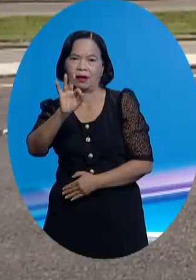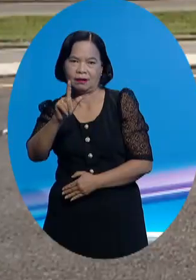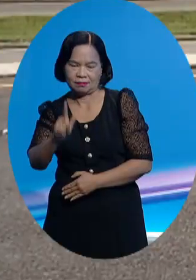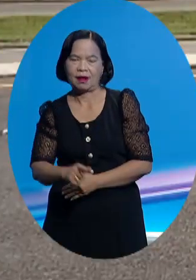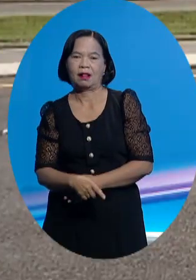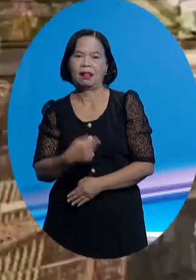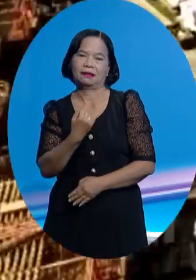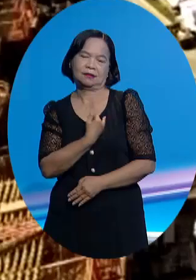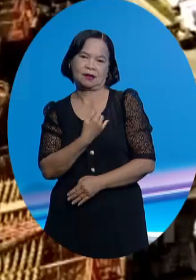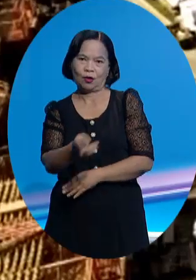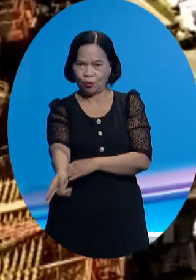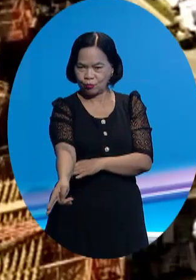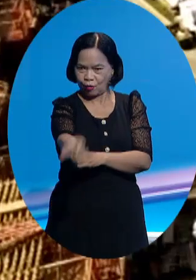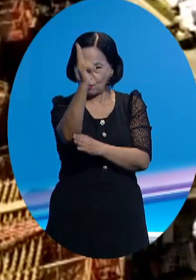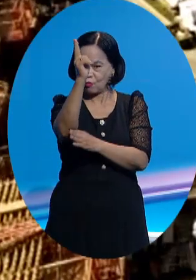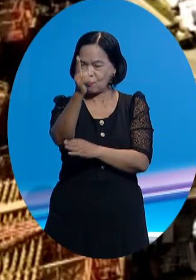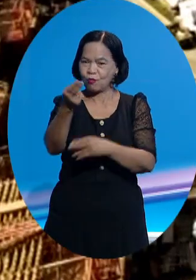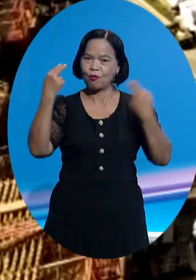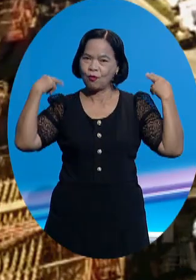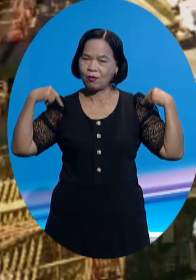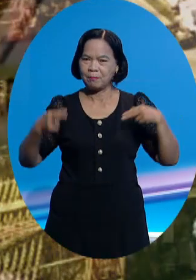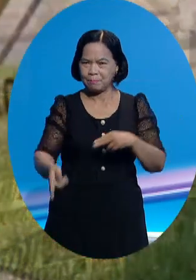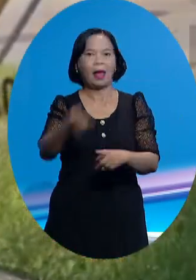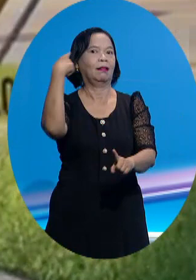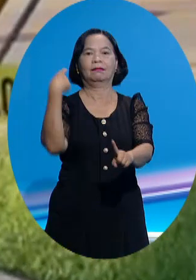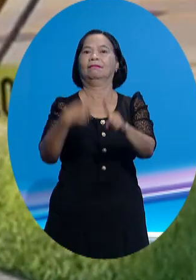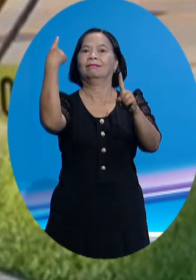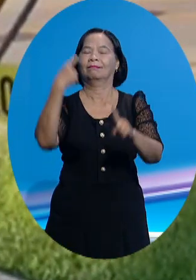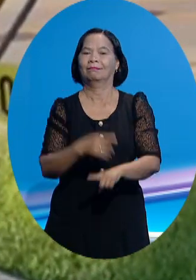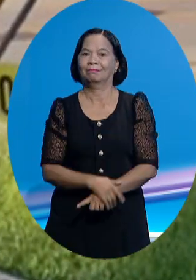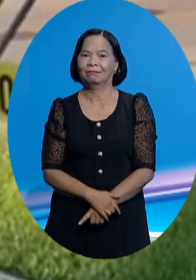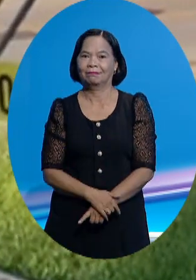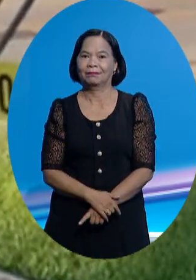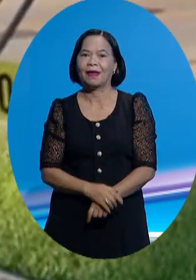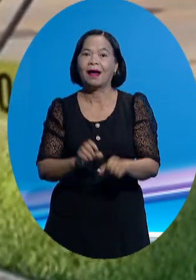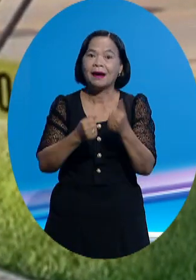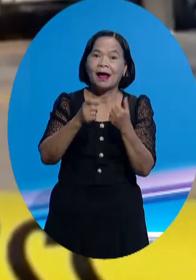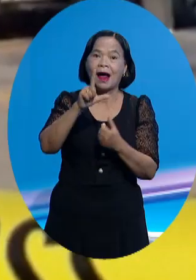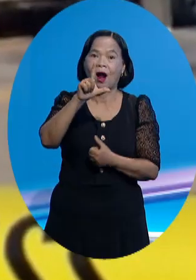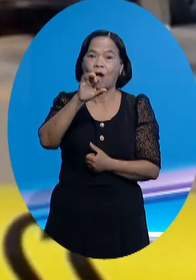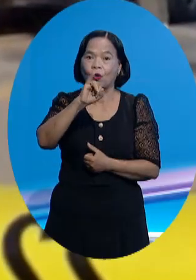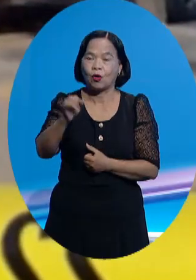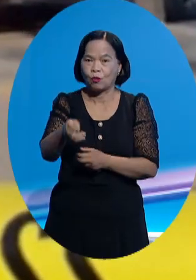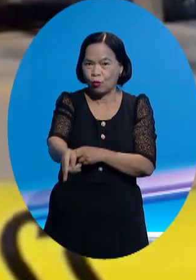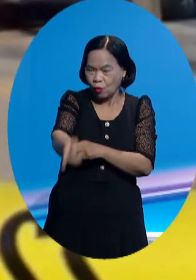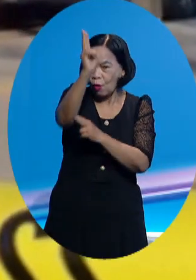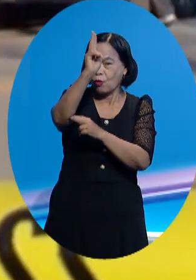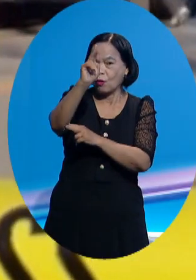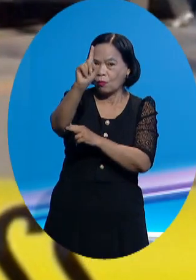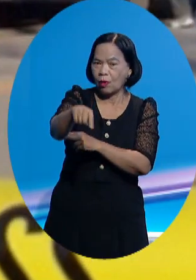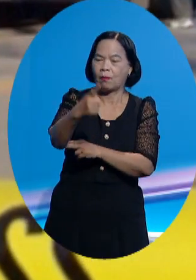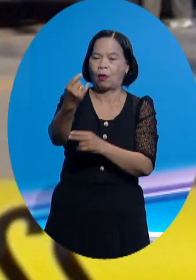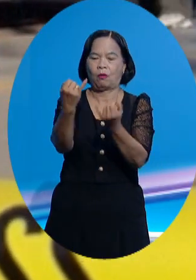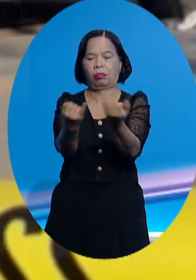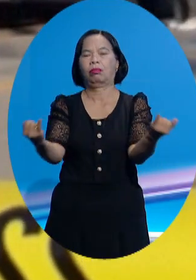tên này đã nổ súng đáp trả cảnh sát và bị bắn chết trong khi đó Tại bang luciana một vụ nổ súng khác đã khiến